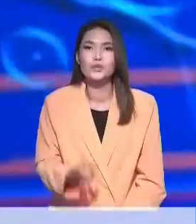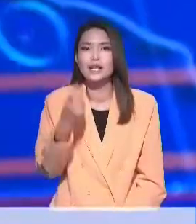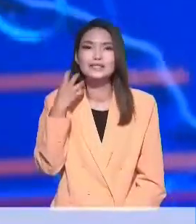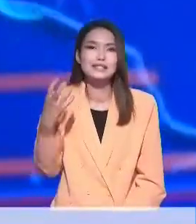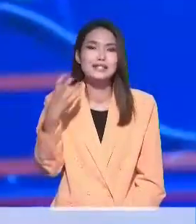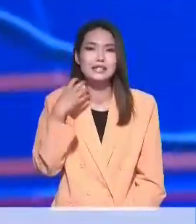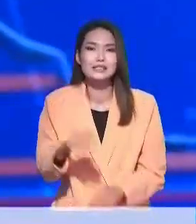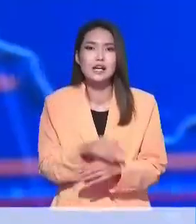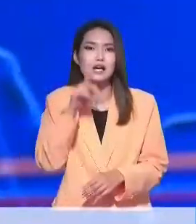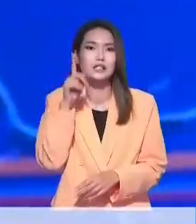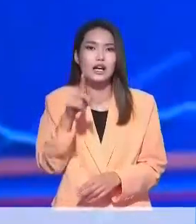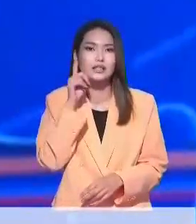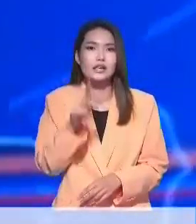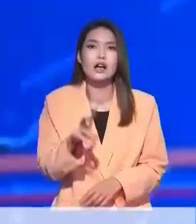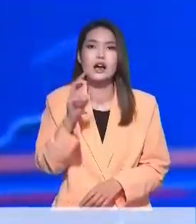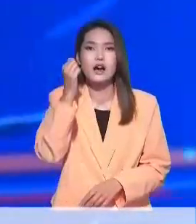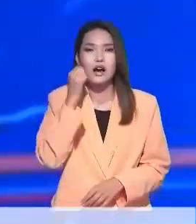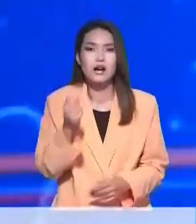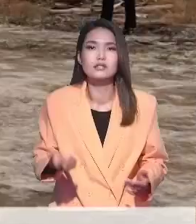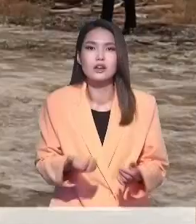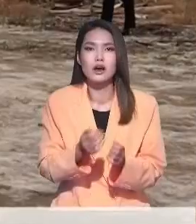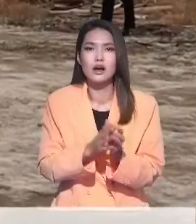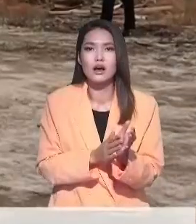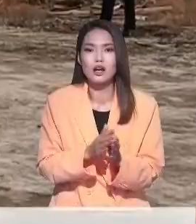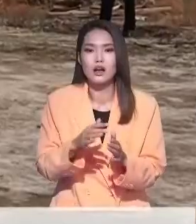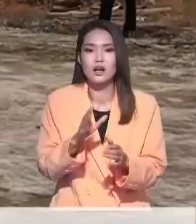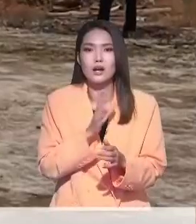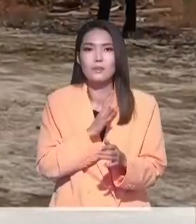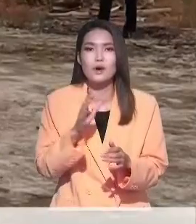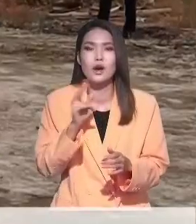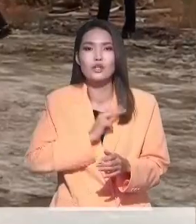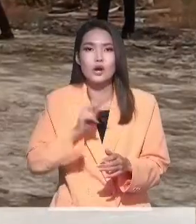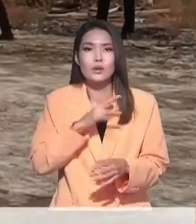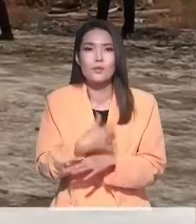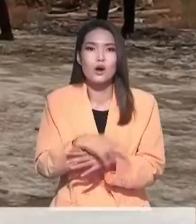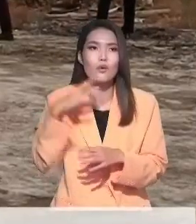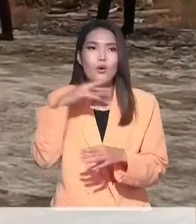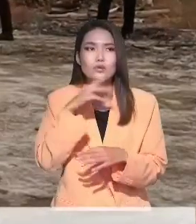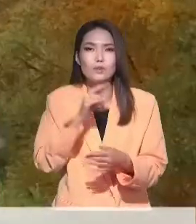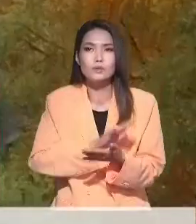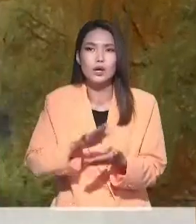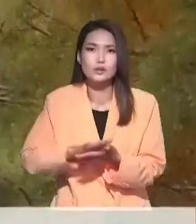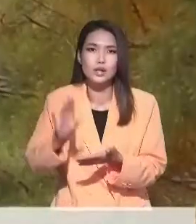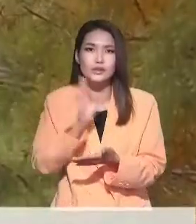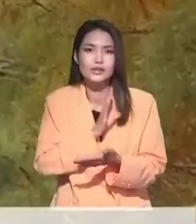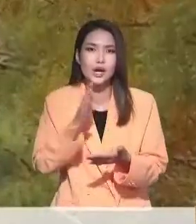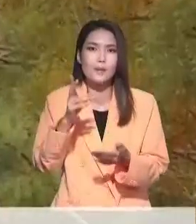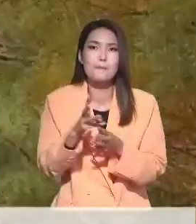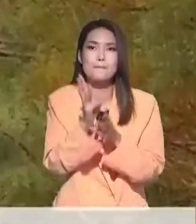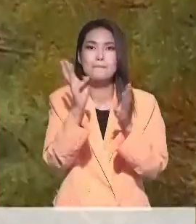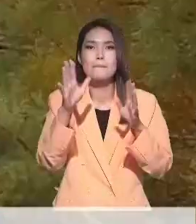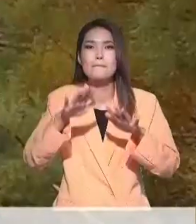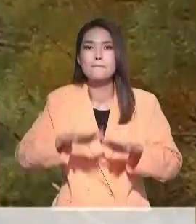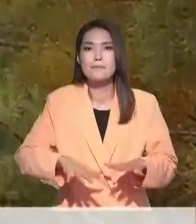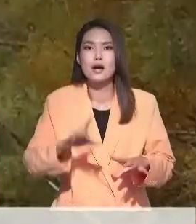Kızılordalık yerikti jastar qariyalarga qolqaps etti. Olar üylerin jiyistirip, aulaların qoqustan tazaladı. Beterek Mültek ауданында